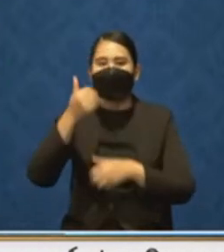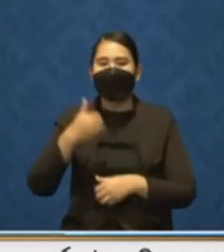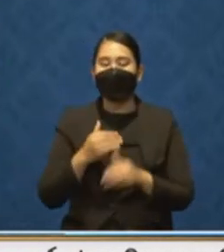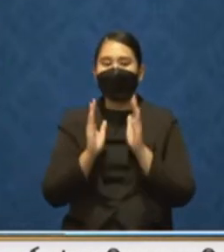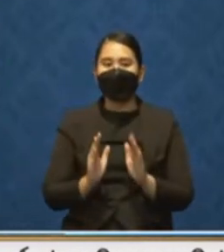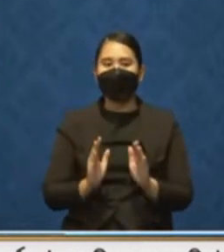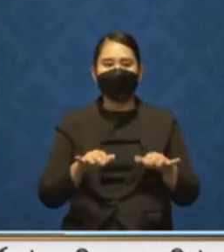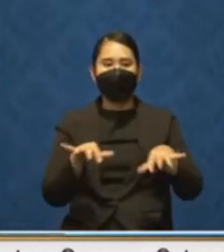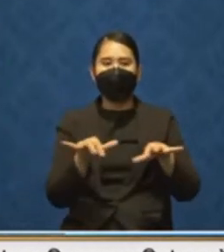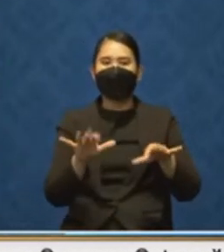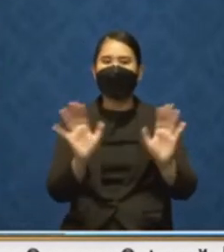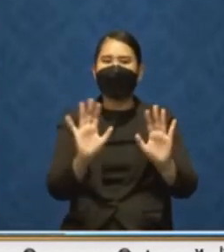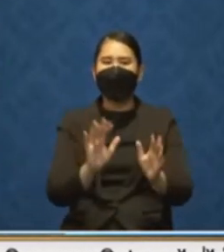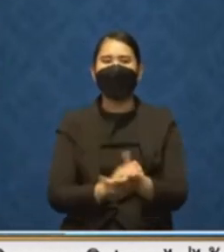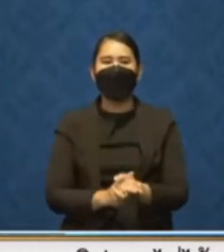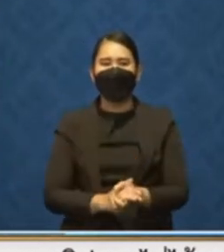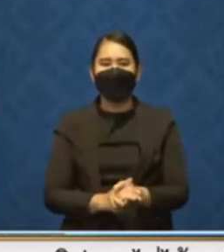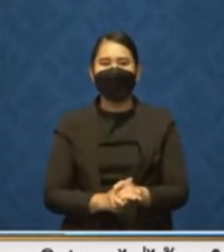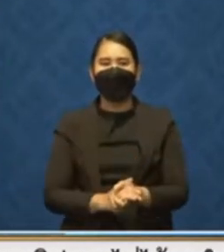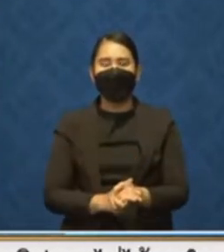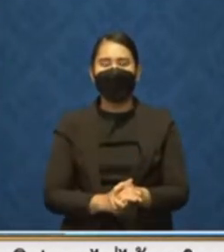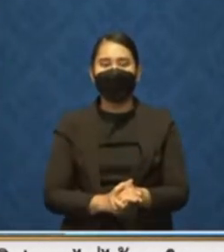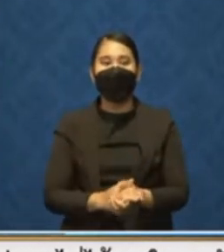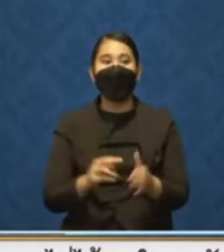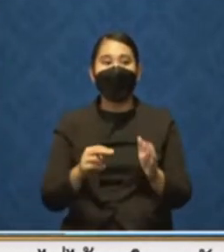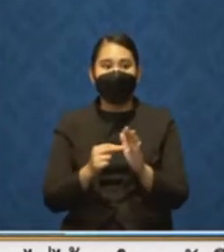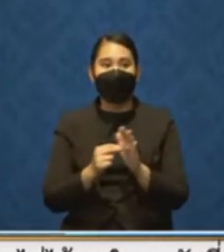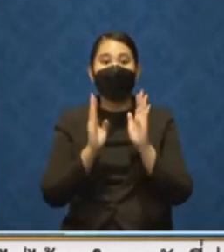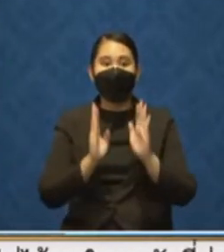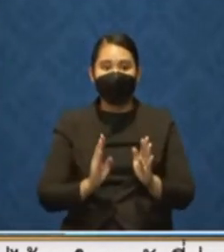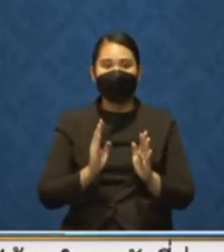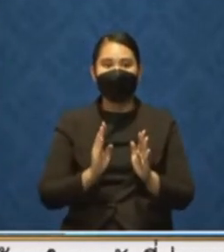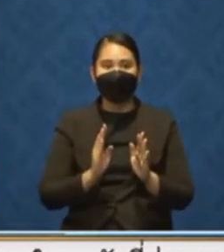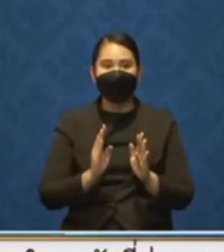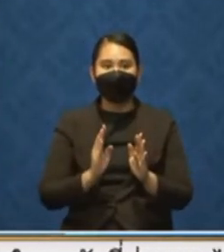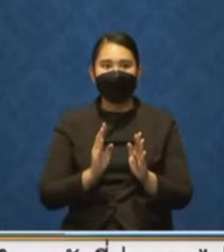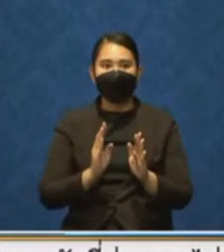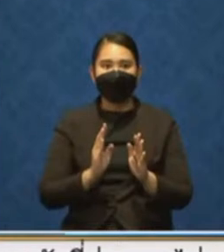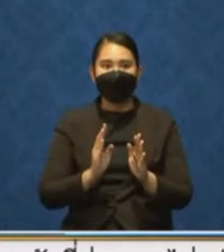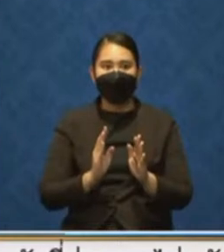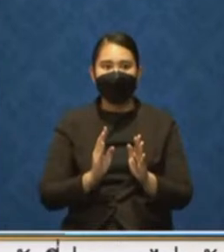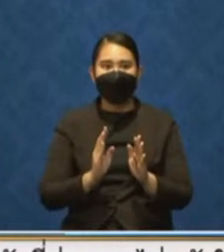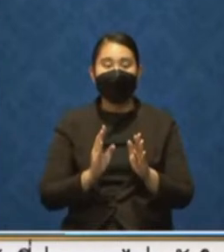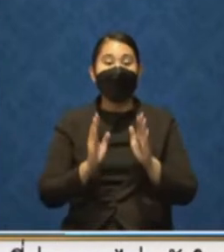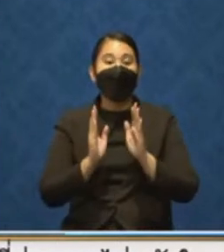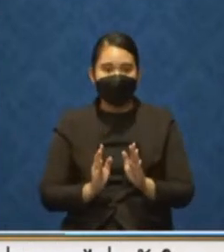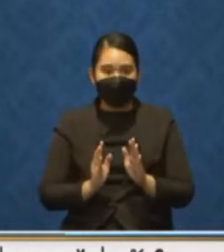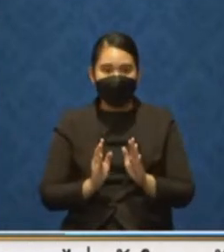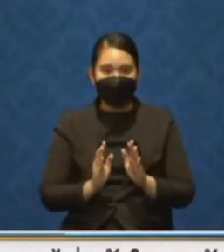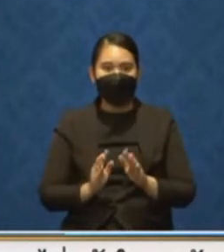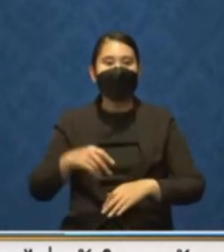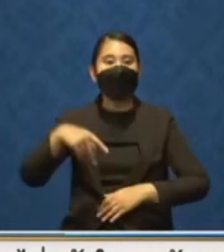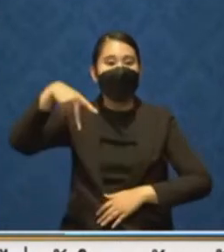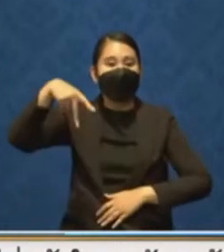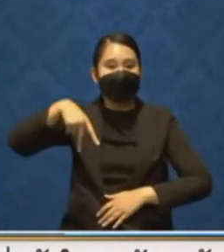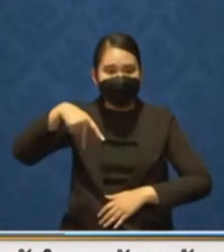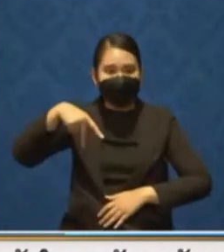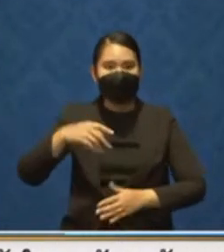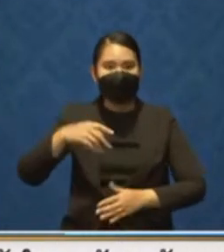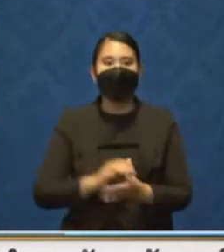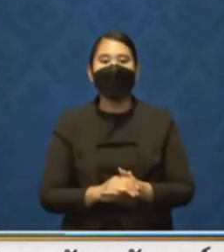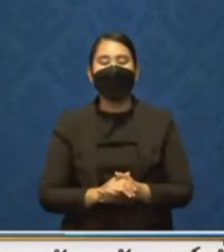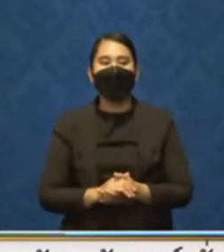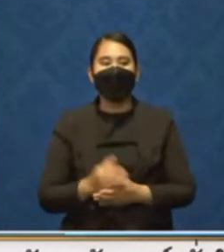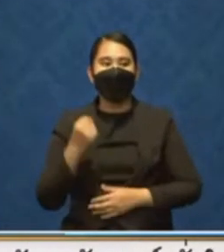ได้เข้ามาไม่ได้แล้วนะครับต้องเป็นข้อดีการซื่อสูงมีทักษะสูงเป็นกลุ่มผู้ชายพิเศษอุดากรผู้มีความมากทั้ง